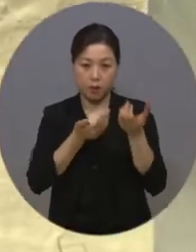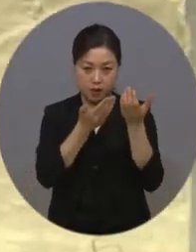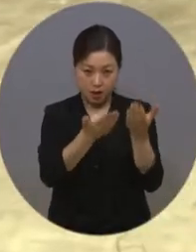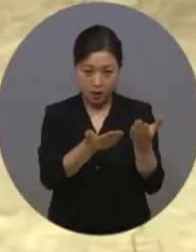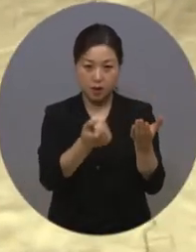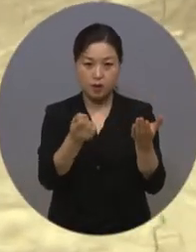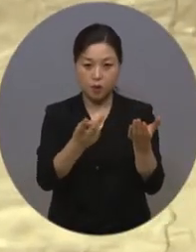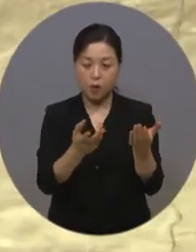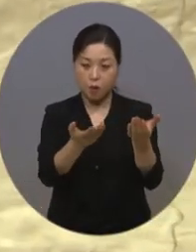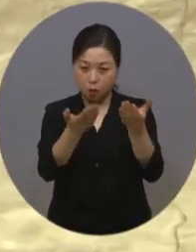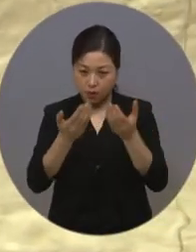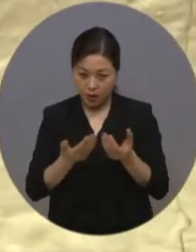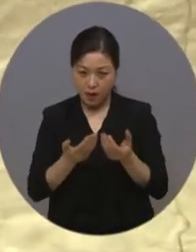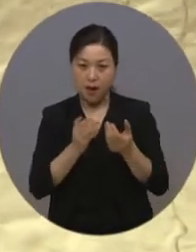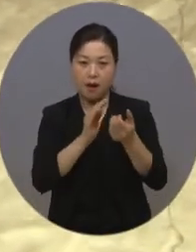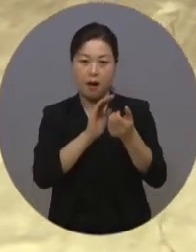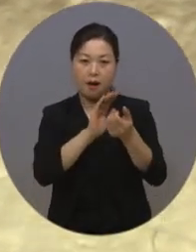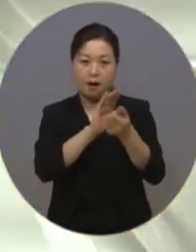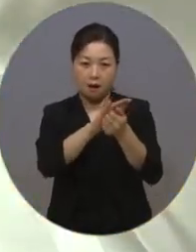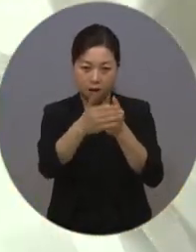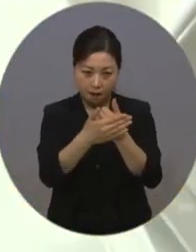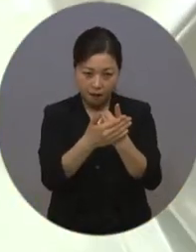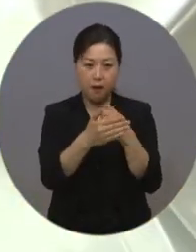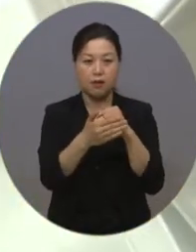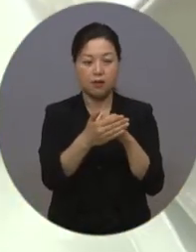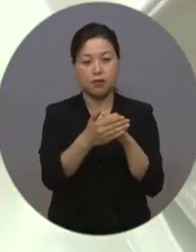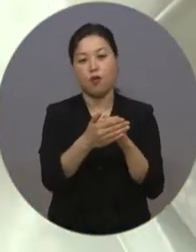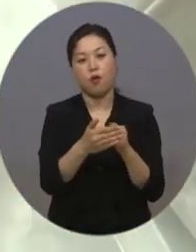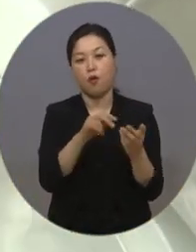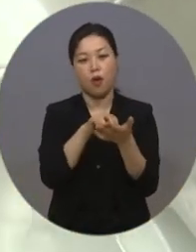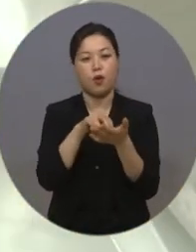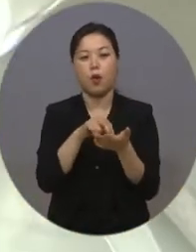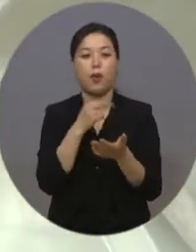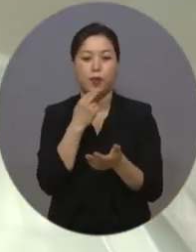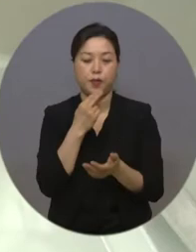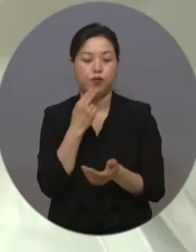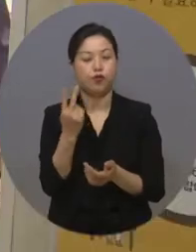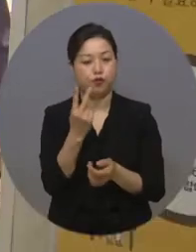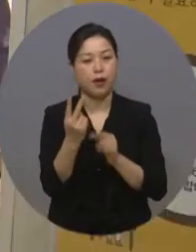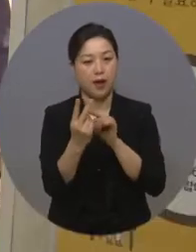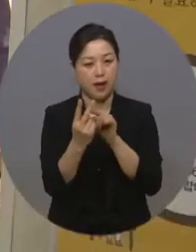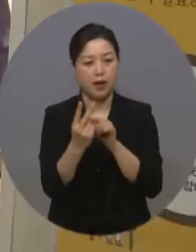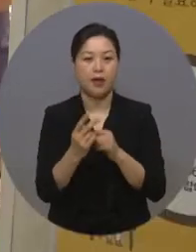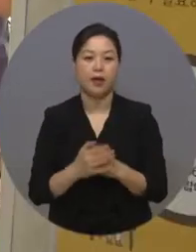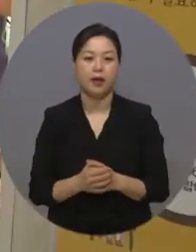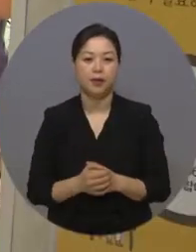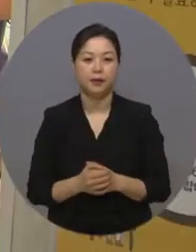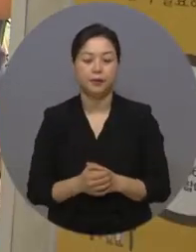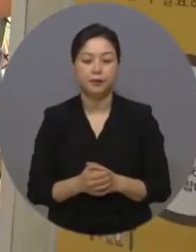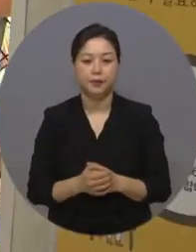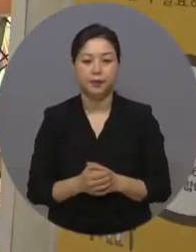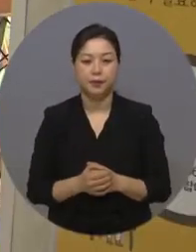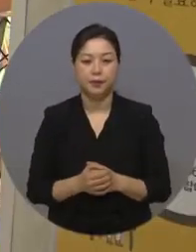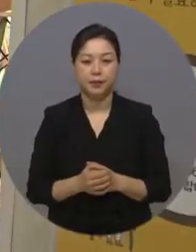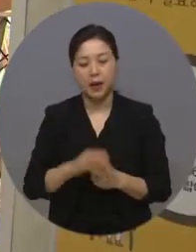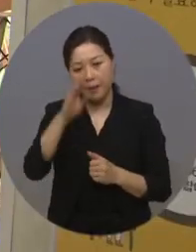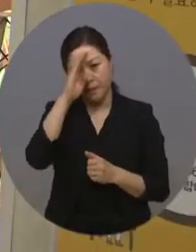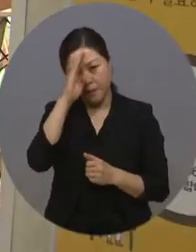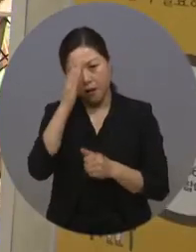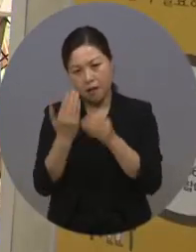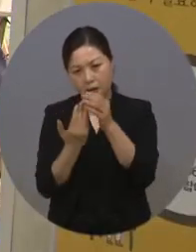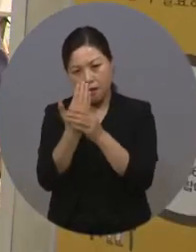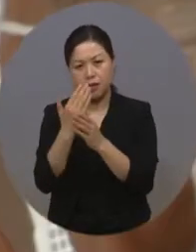그리고 봉사를 받으면서 외롭지 않게 하는 두 가지를 잡고 있습니다 그토록 그 질병이 왔을 때